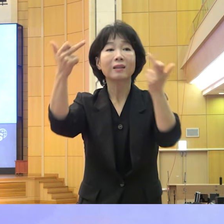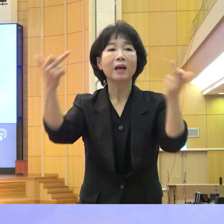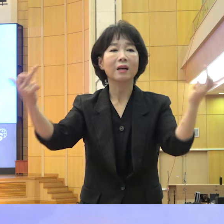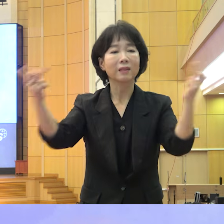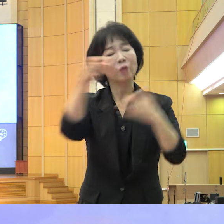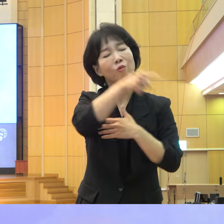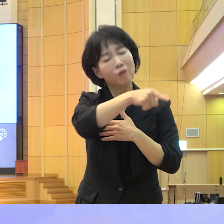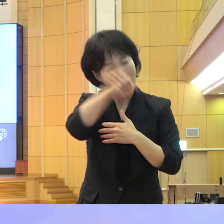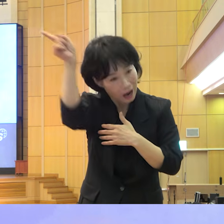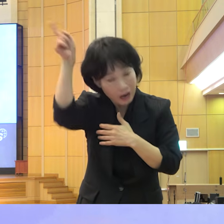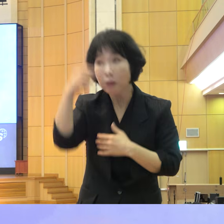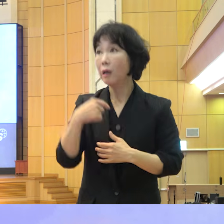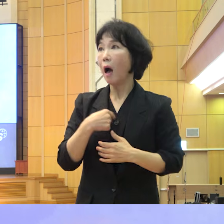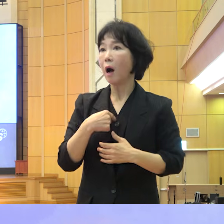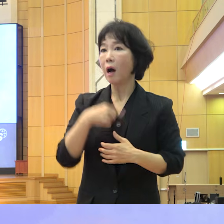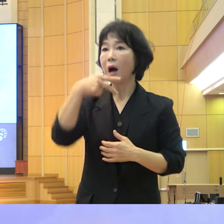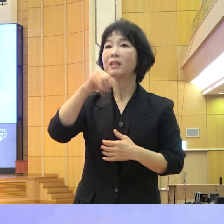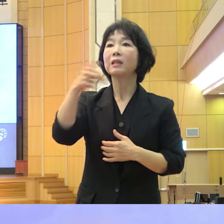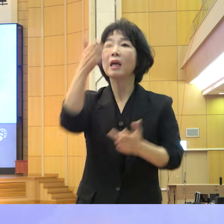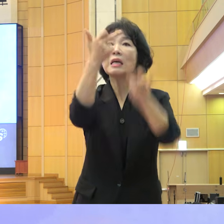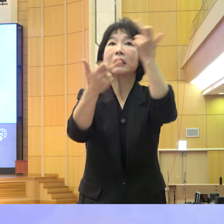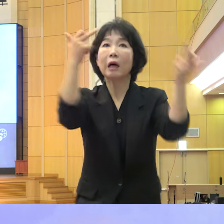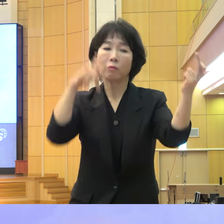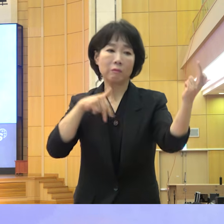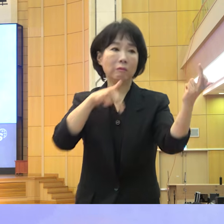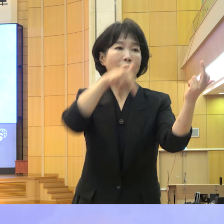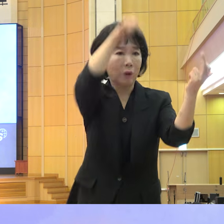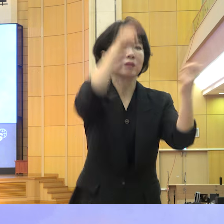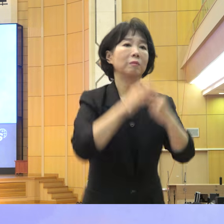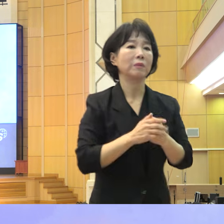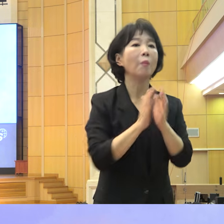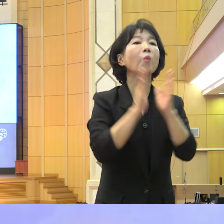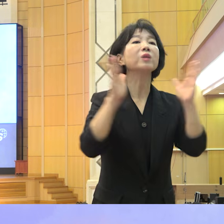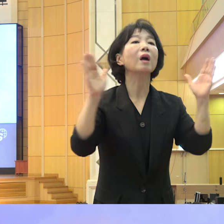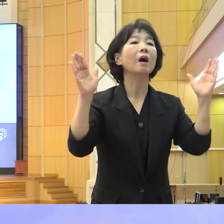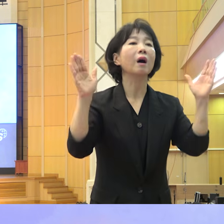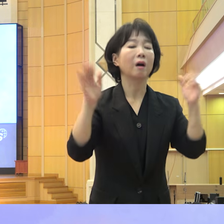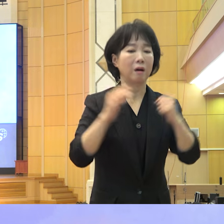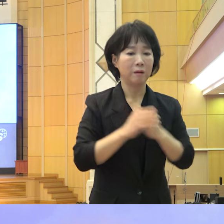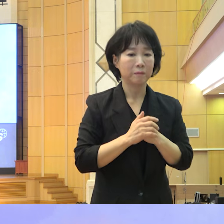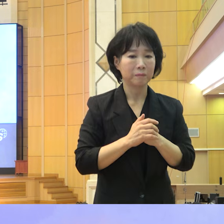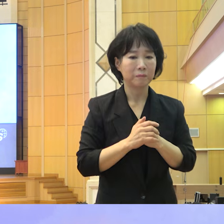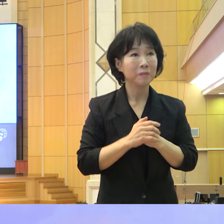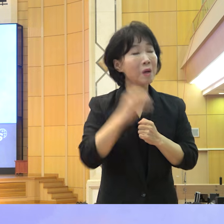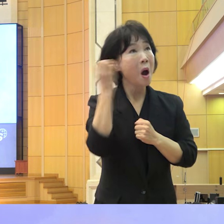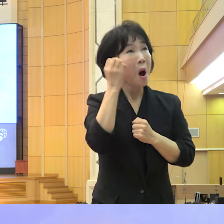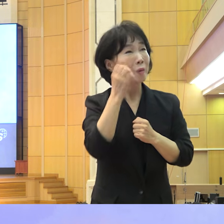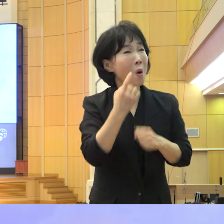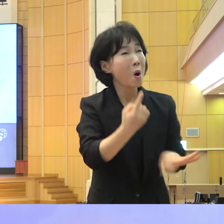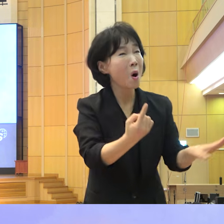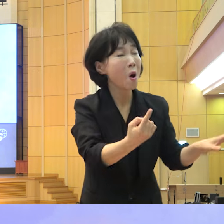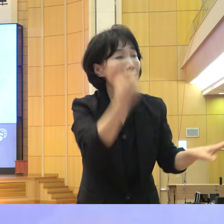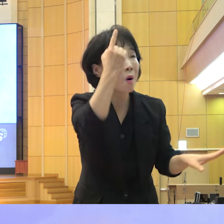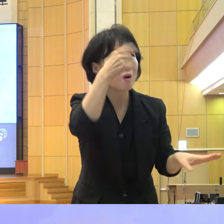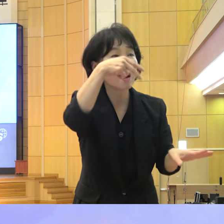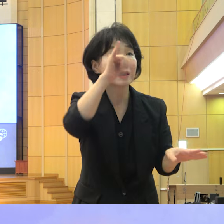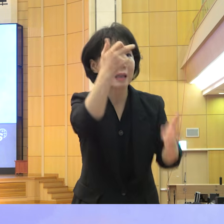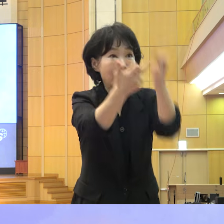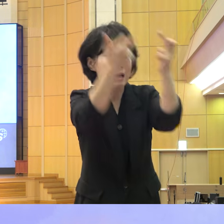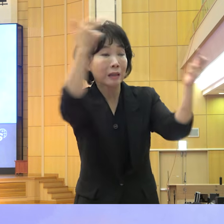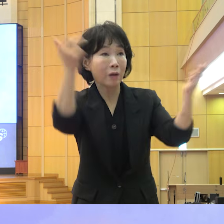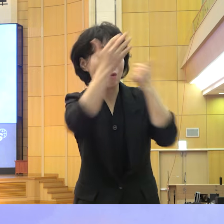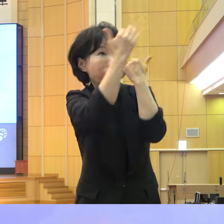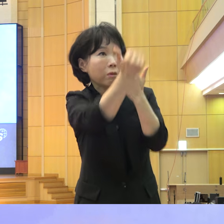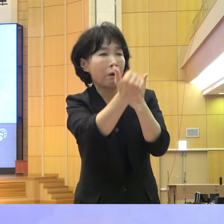성지순례 가본 사람들은 시내 산이 어떻게 생겼는지 알 겁니다. 시내 산 큰 높은 곳에 하나님이 올라오라